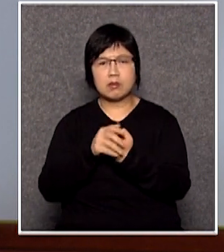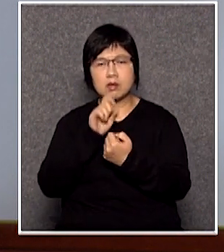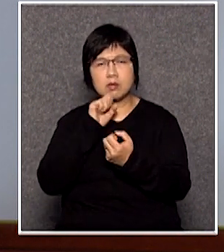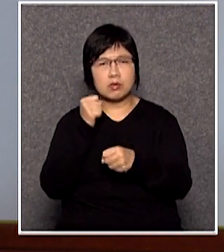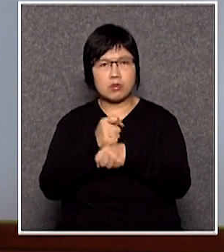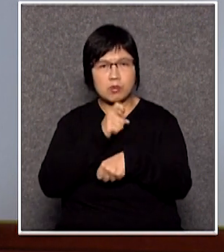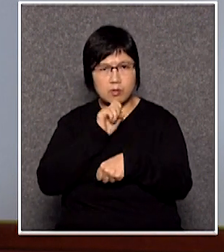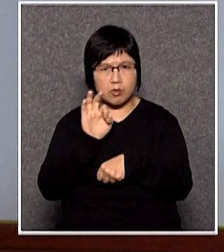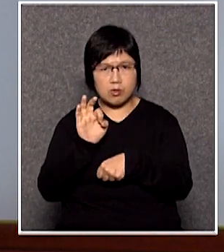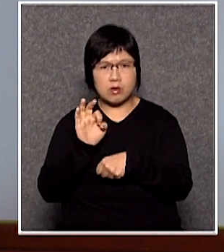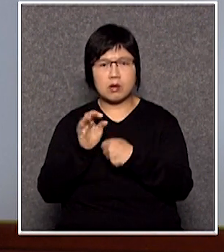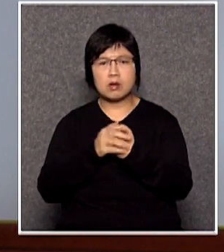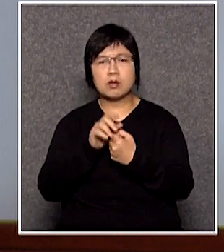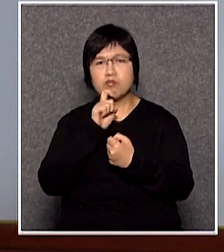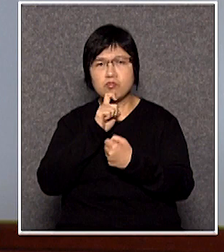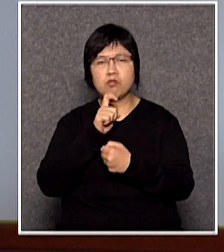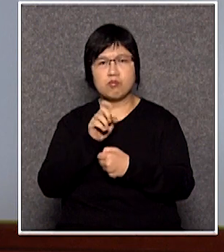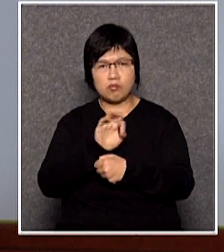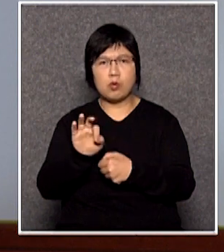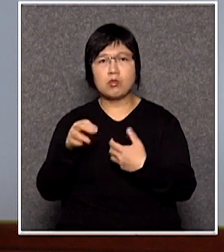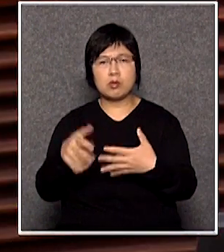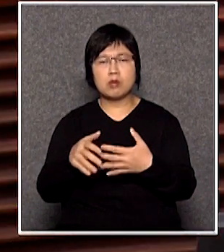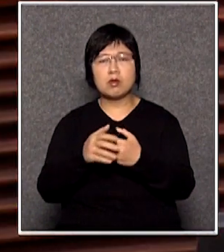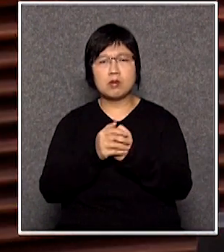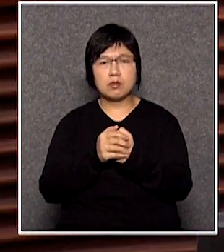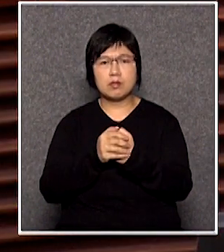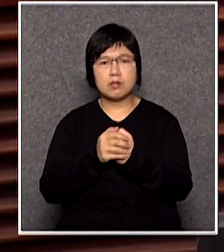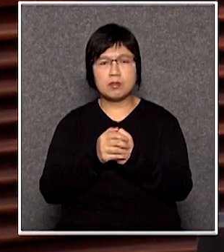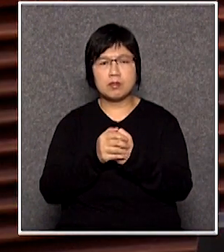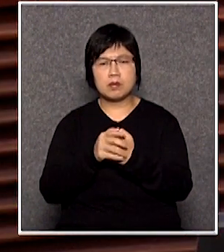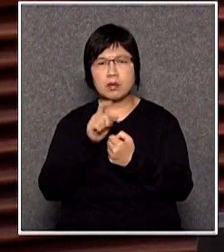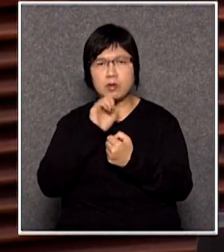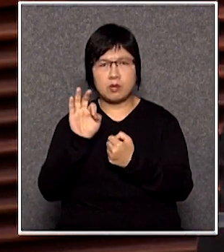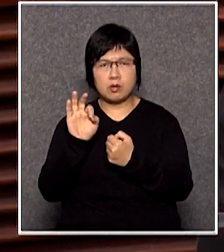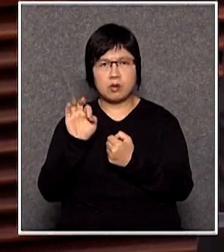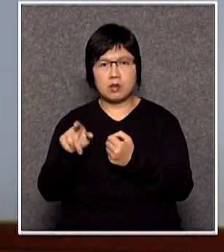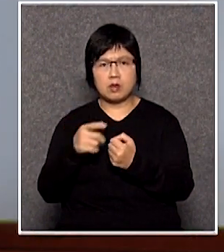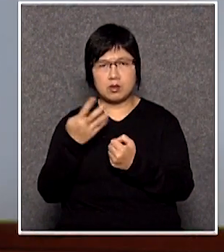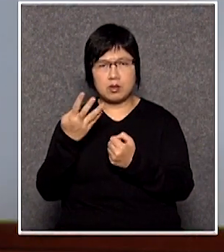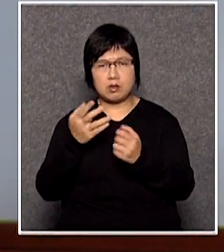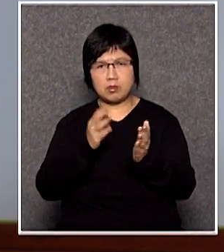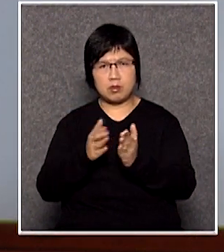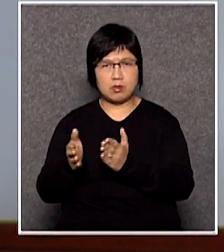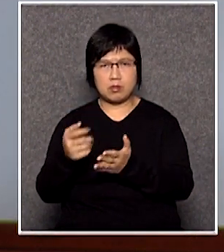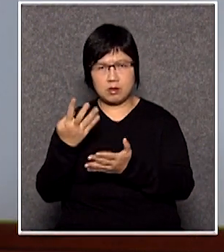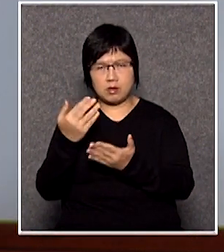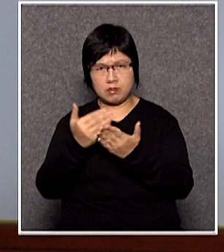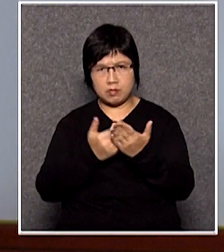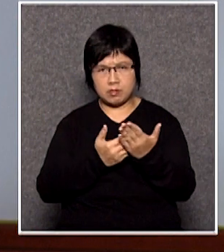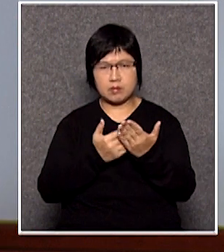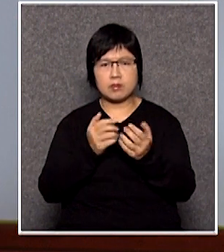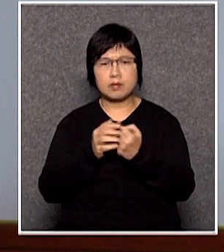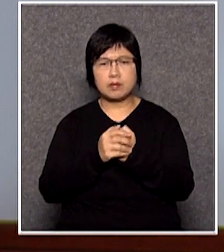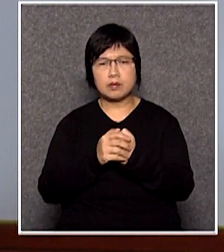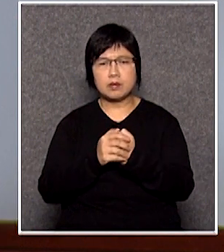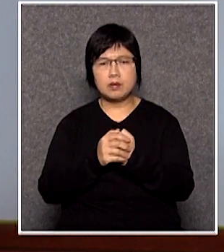啊？有就有，沒有就沒有。有沒有？你四大機制，你現在那四大機制。所